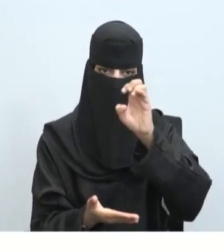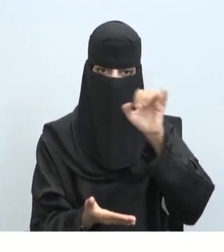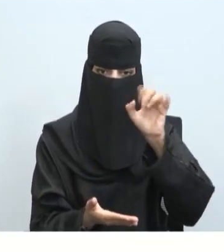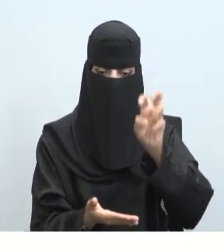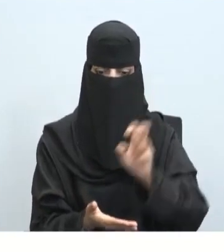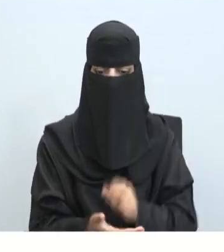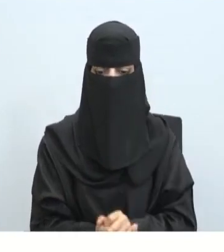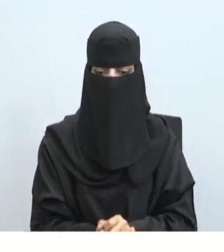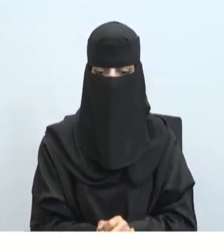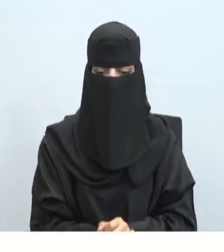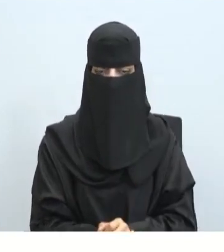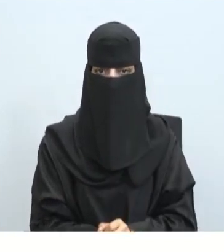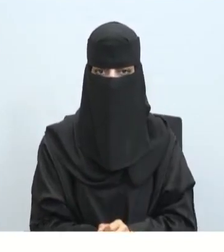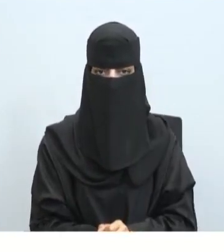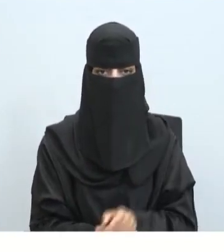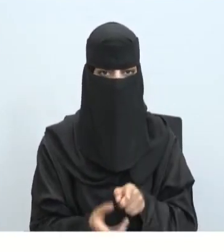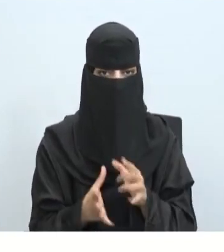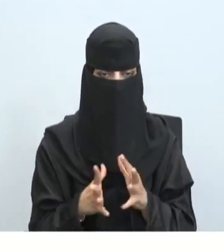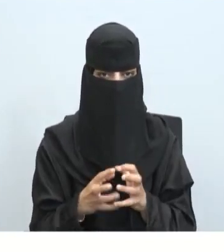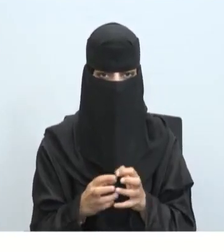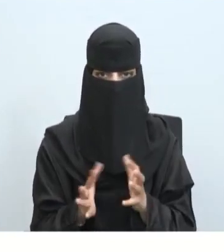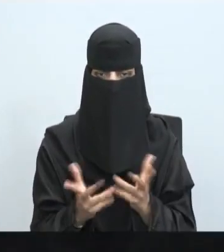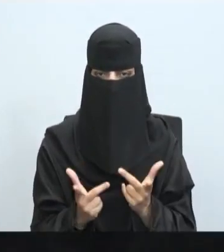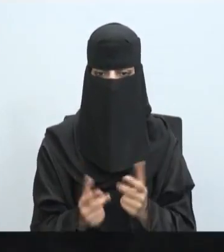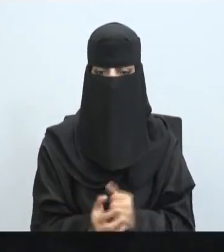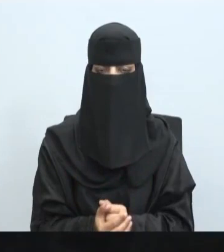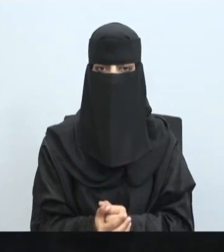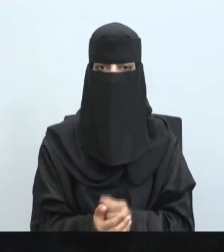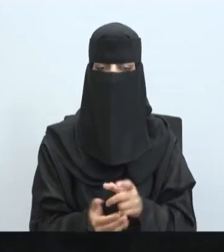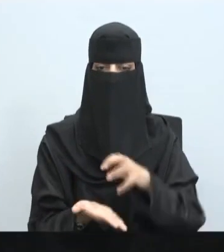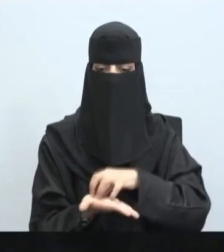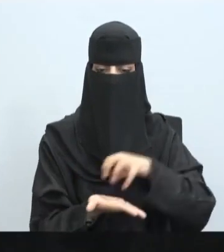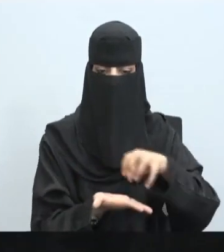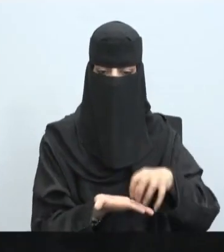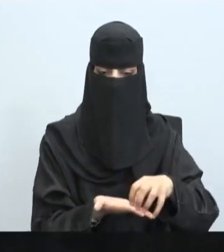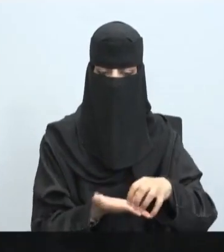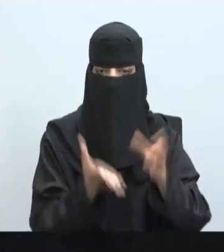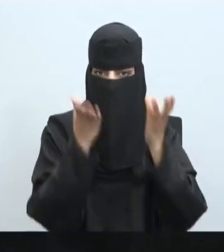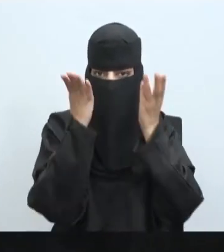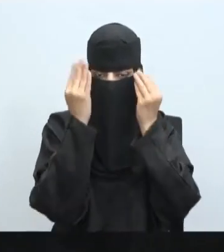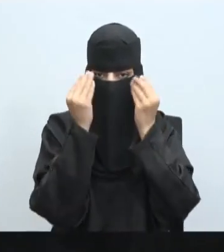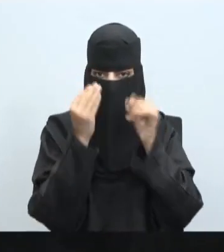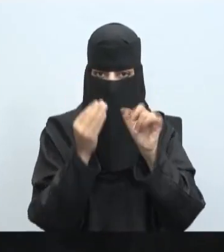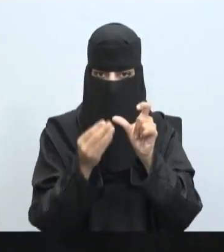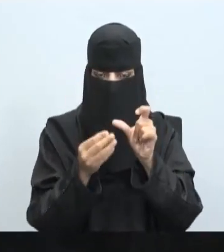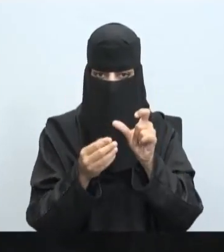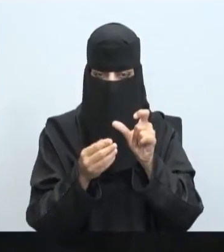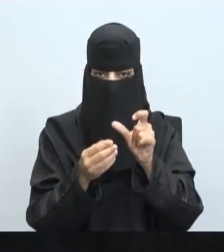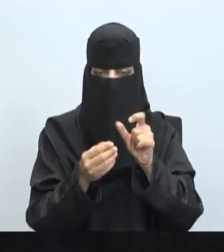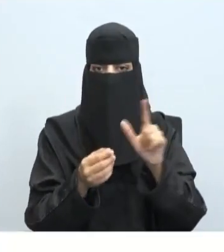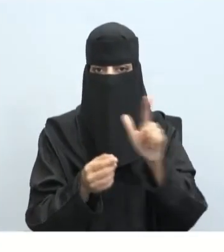الترجمه الترجمه الترجمه هي نقل العلوم من لغتها